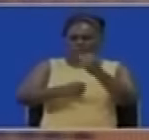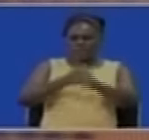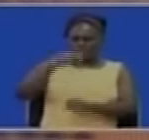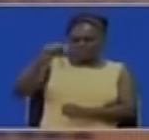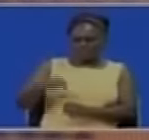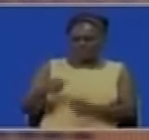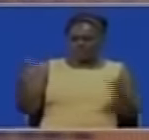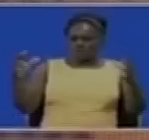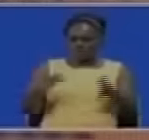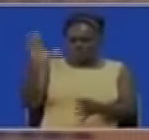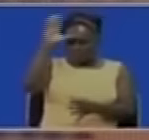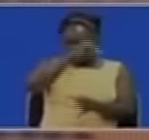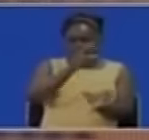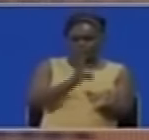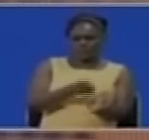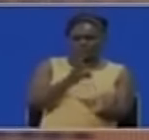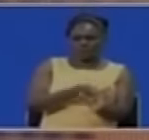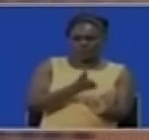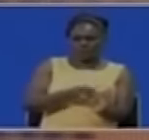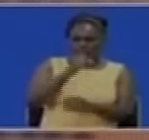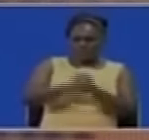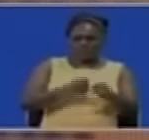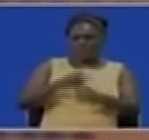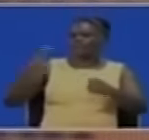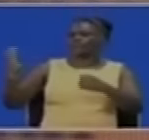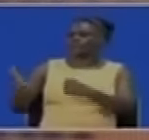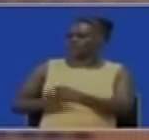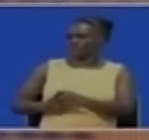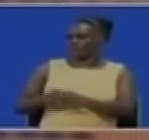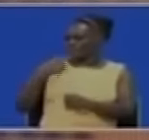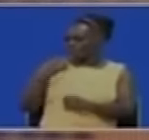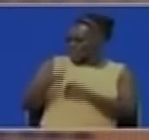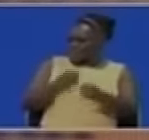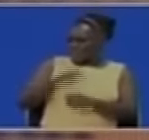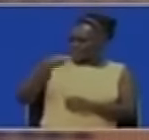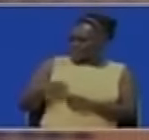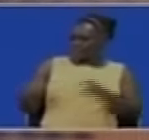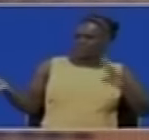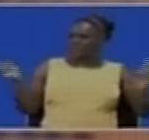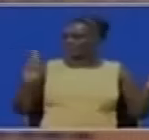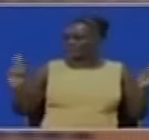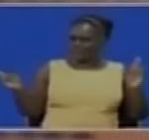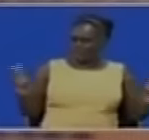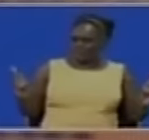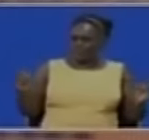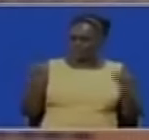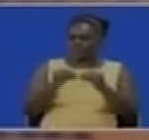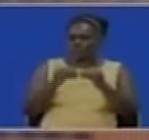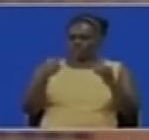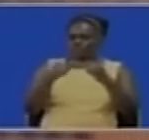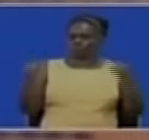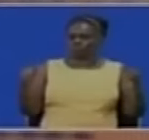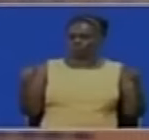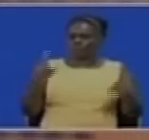hiyo ambayo imekosa kushiriki mashindano hayo kwa takriban miaka 7 inadai kwamba mwaka huu imejiandaa vyema kupambana na wapinzani wao